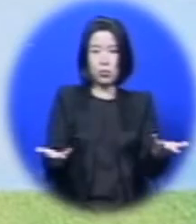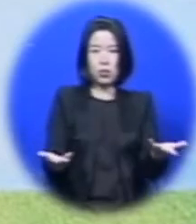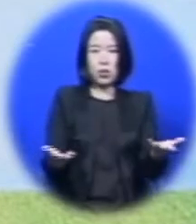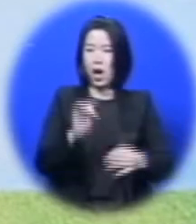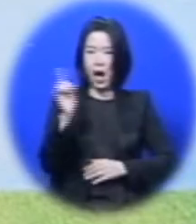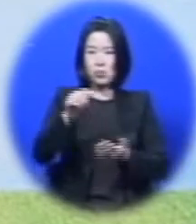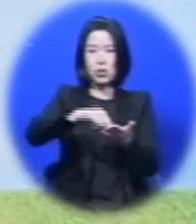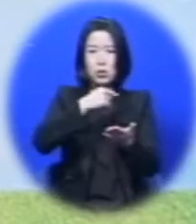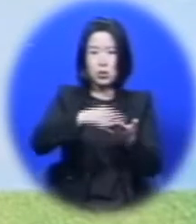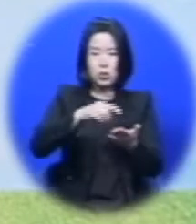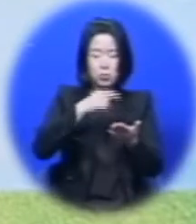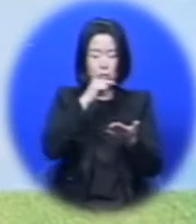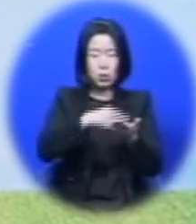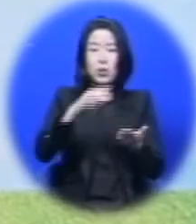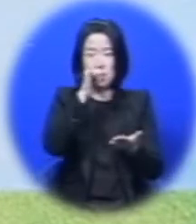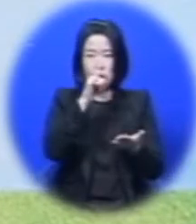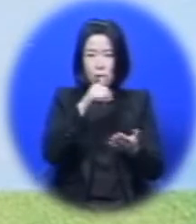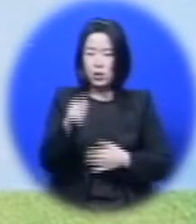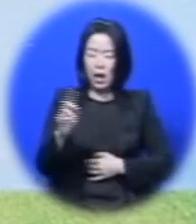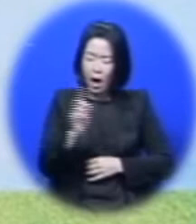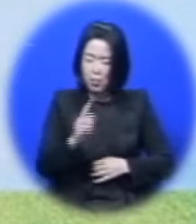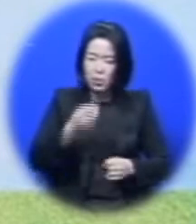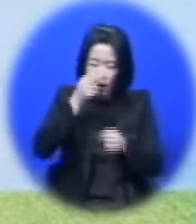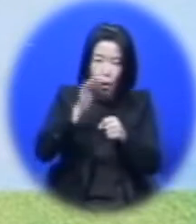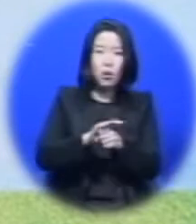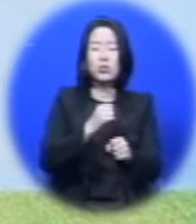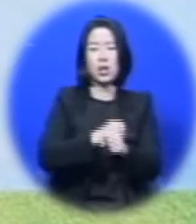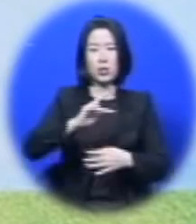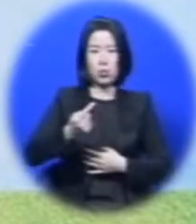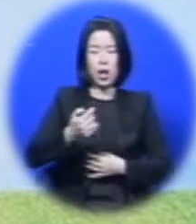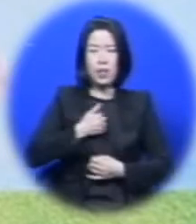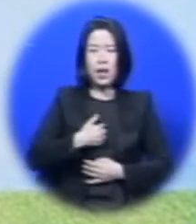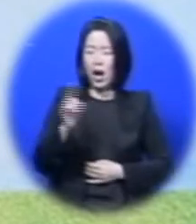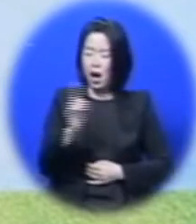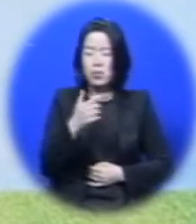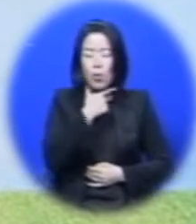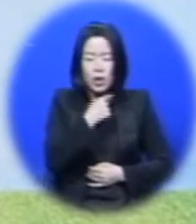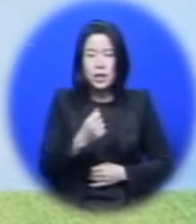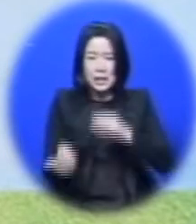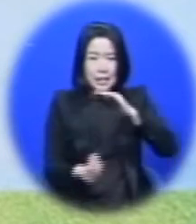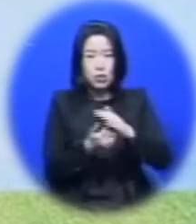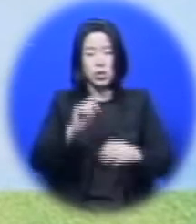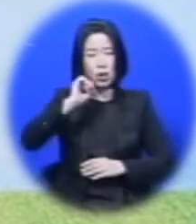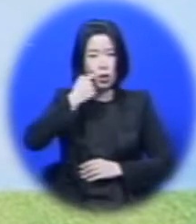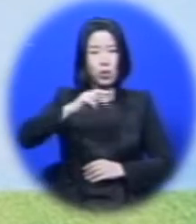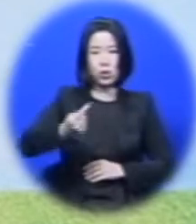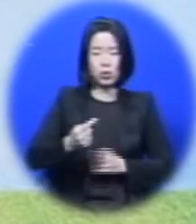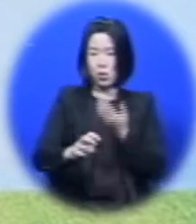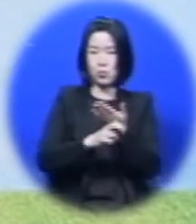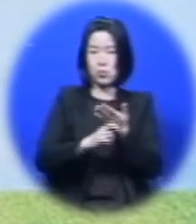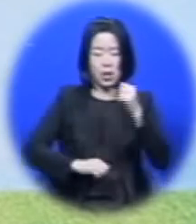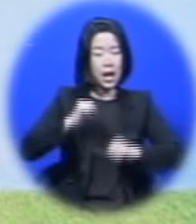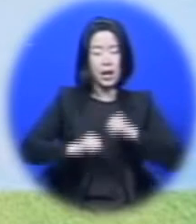손해를 봐도 그것 때문에 아무리 억울한 일이 생겨도 아무리 내가 원하는 일을 이룰 수가 없다 할지라도 불법은